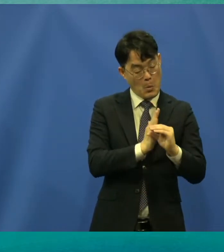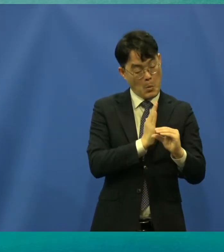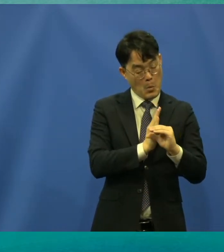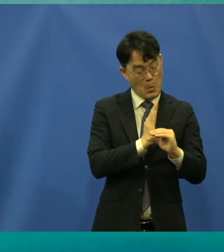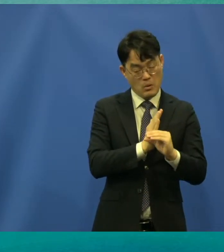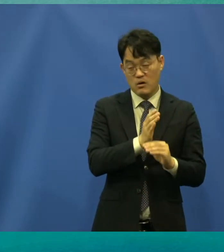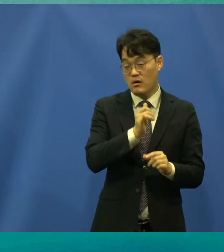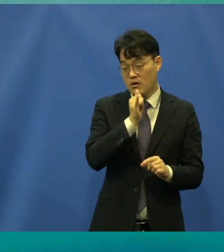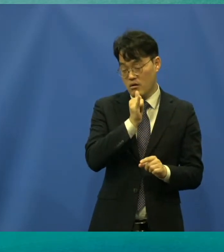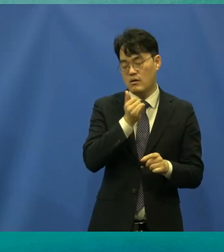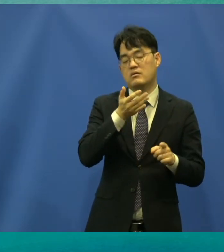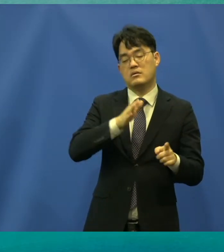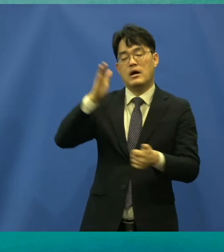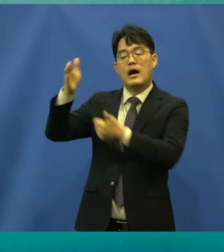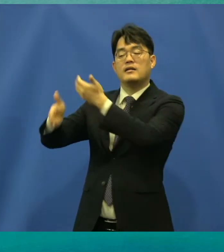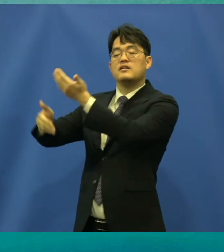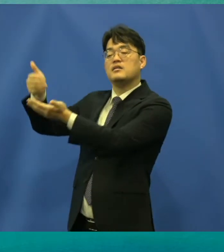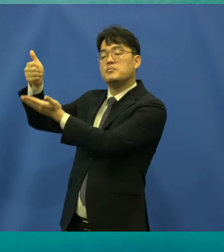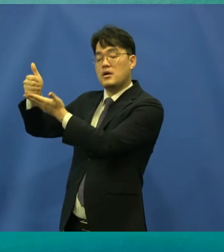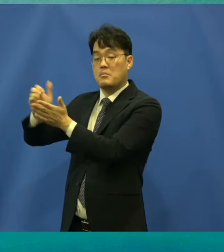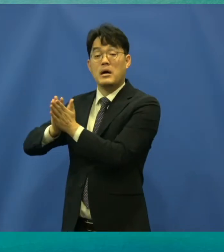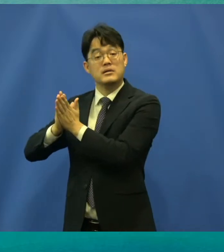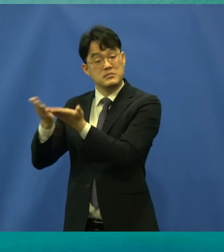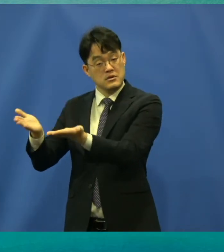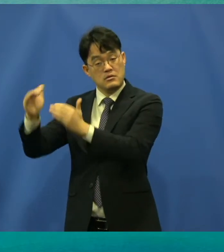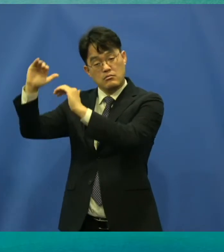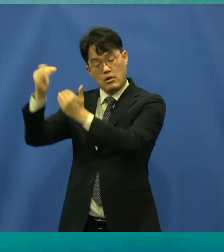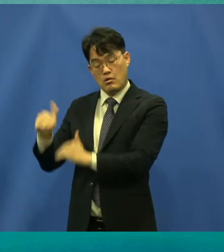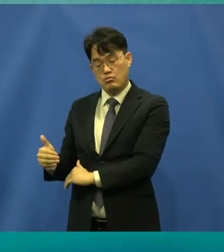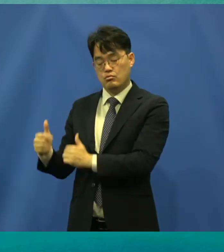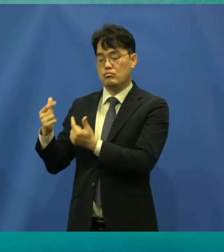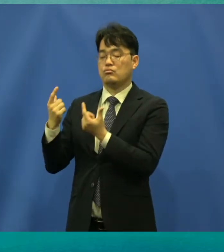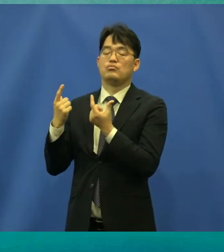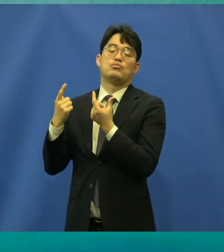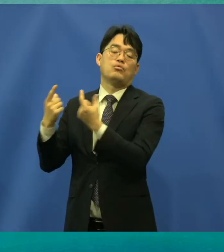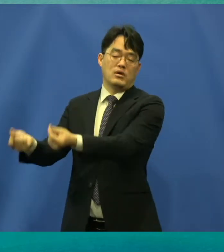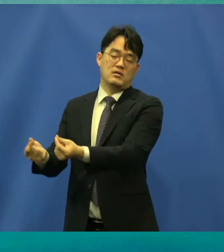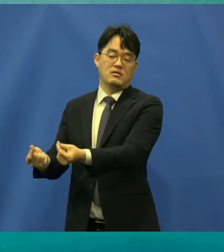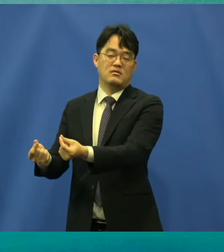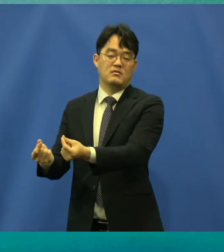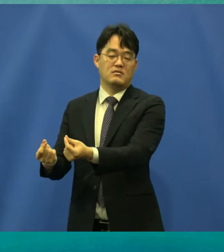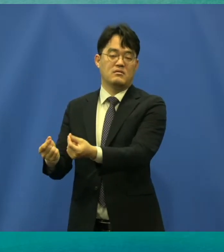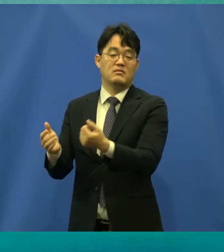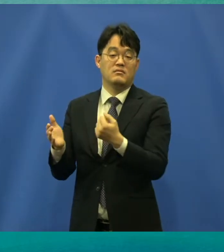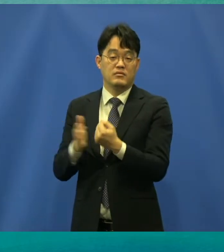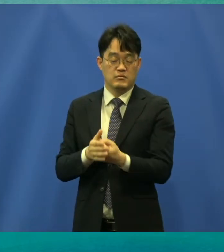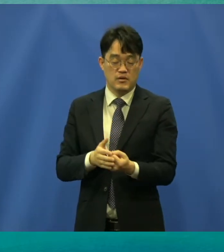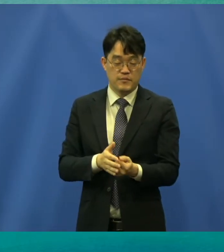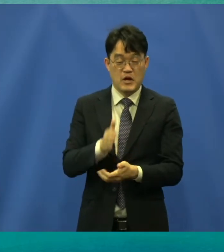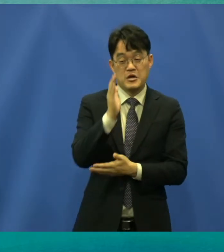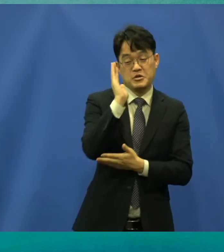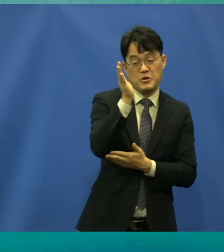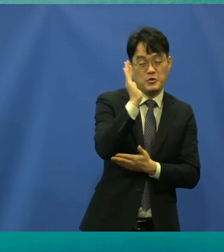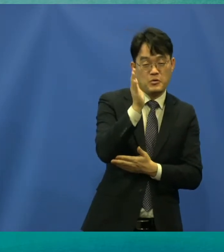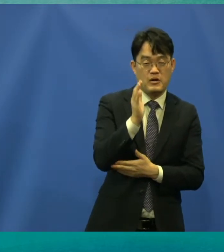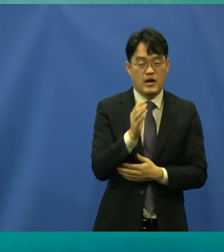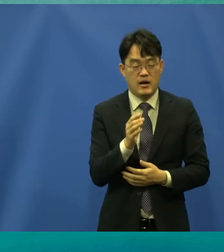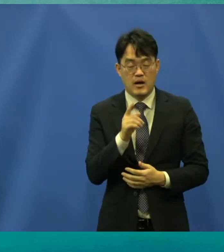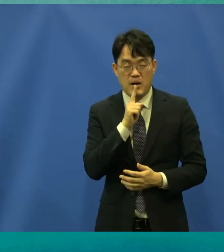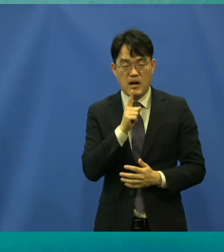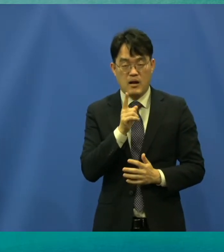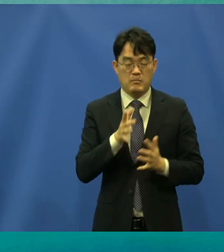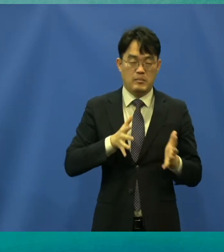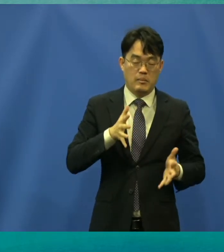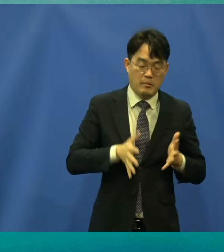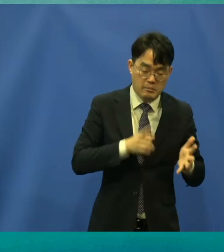내용은 언제나 동일합니다. 그러니까 설교자가 누구인가 보다 더 중요한 것은 전하는 말씀이 무엇인가라는